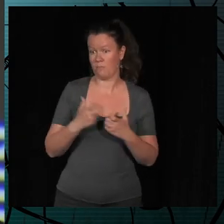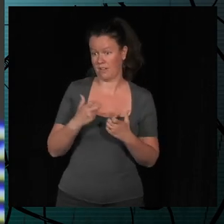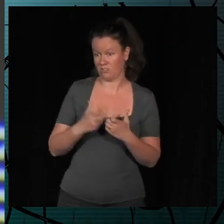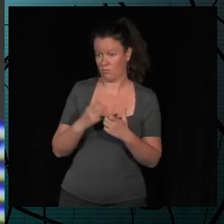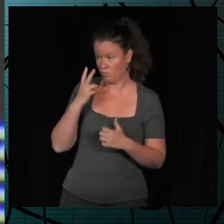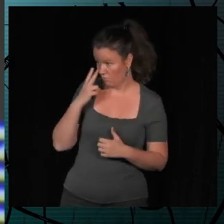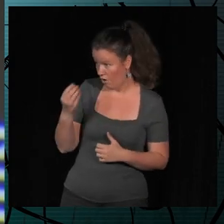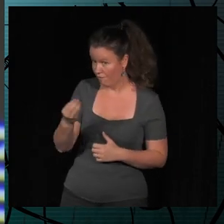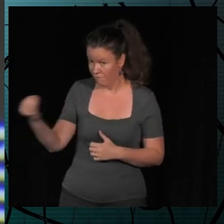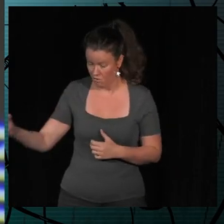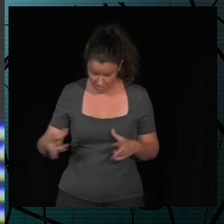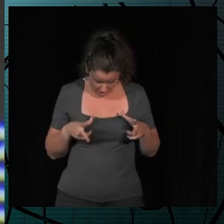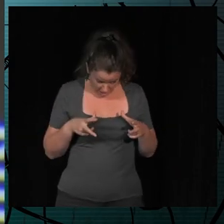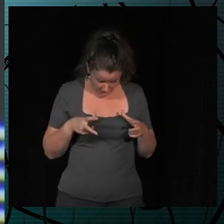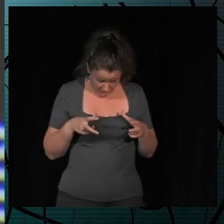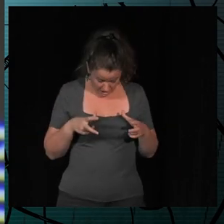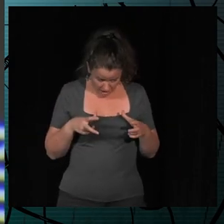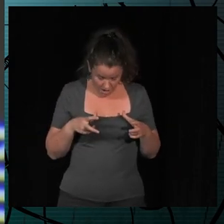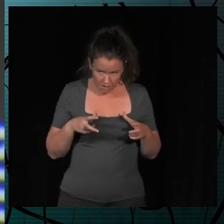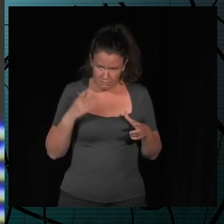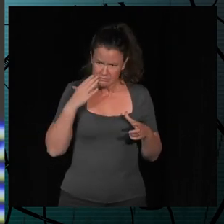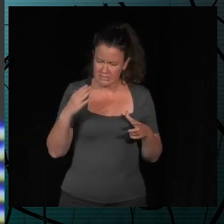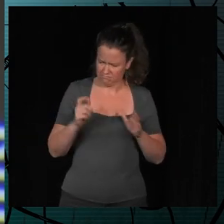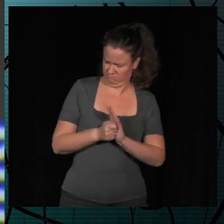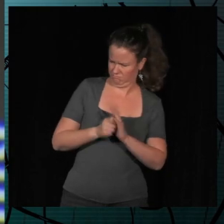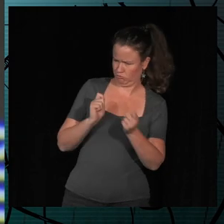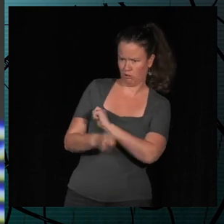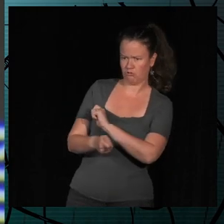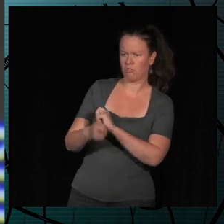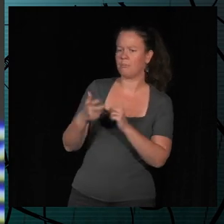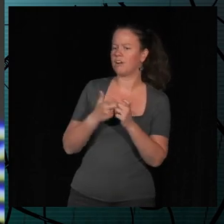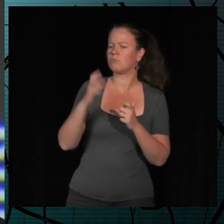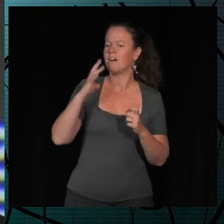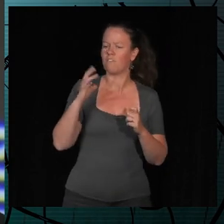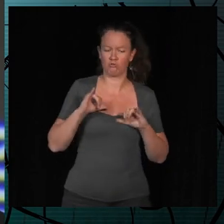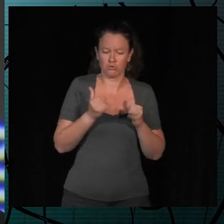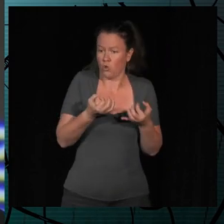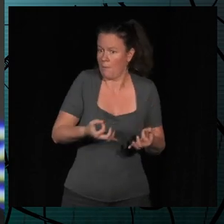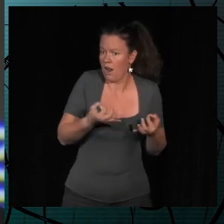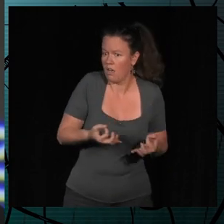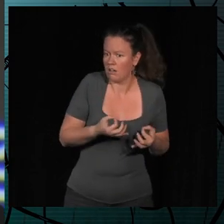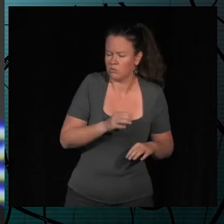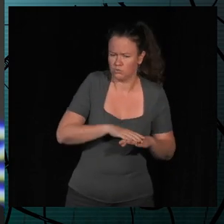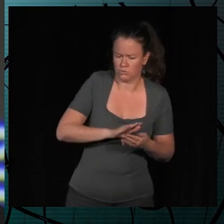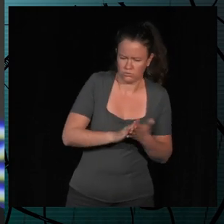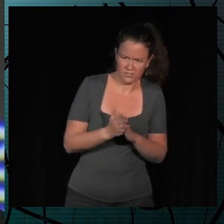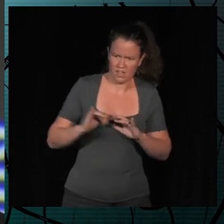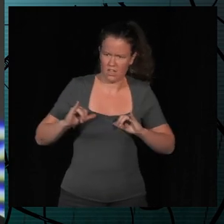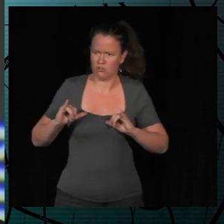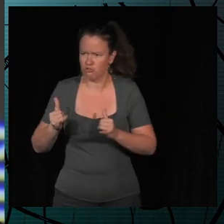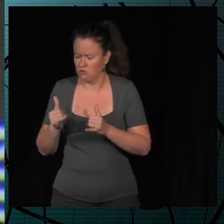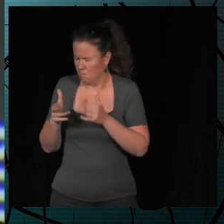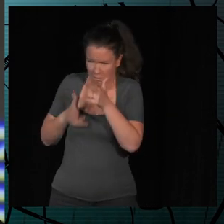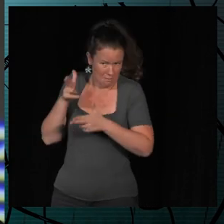dans la vie familiale qu un enfant passe d'un jeu ordinaire normal un jeu problématique il y a toujours eu des changements quand il commence à se